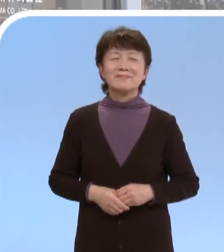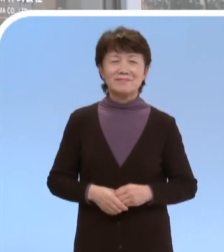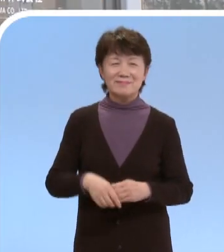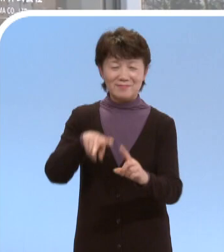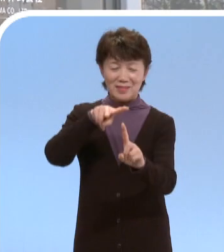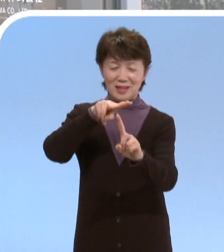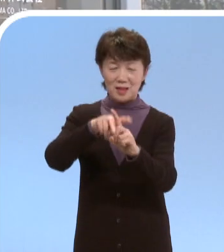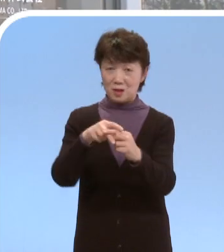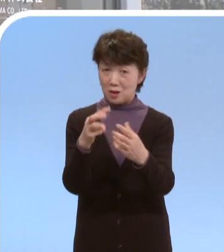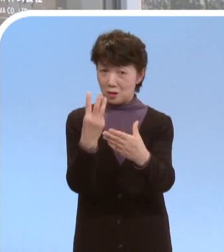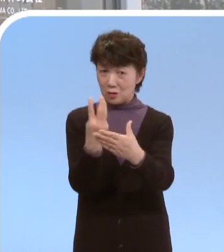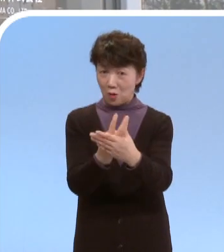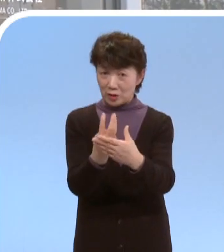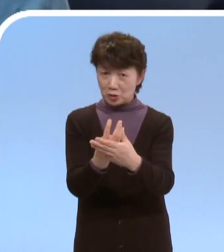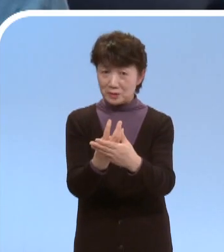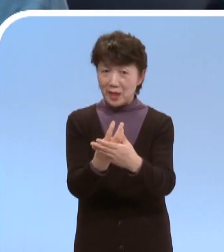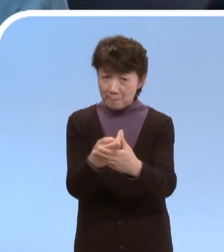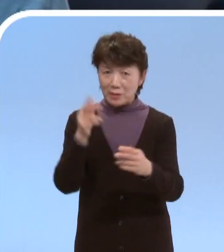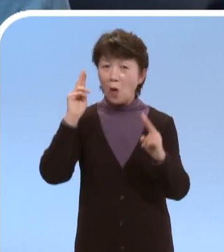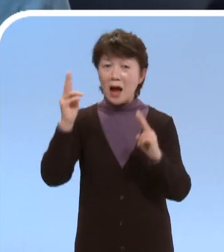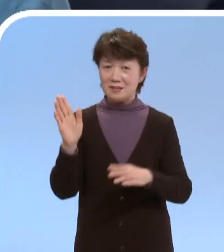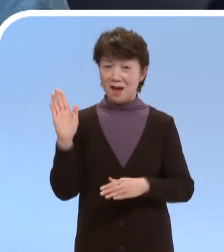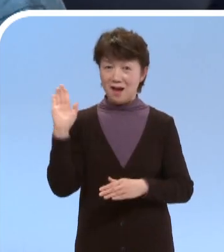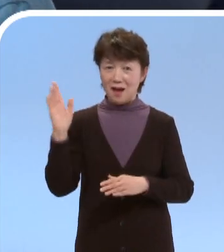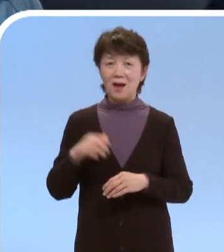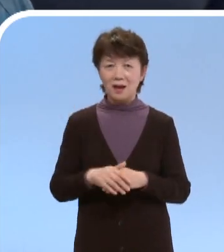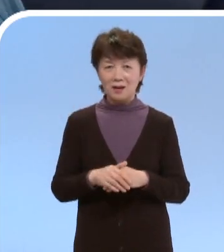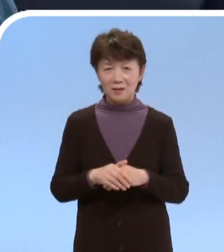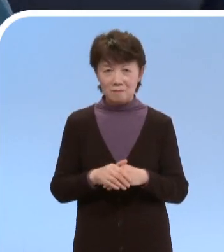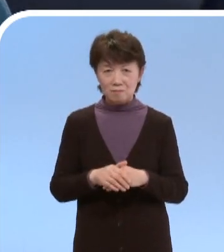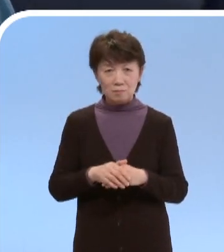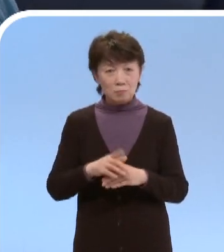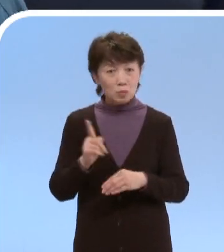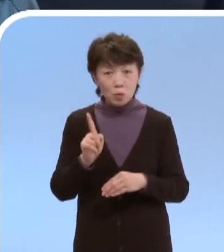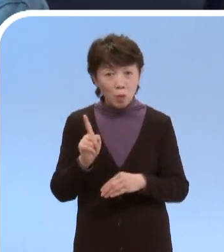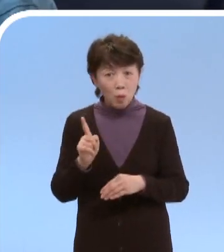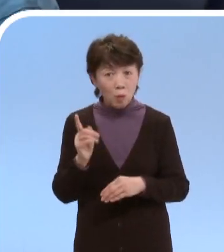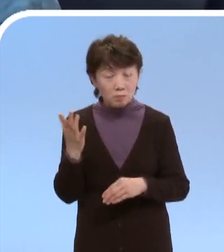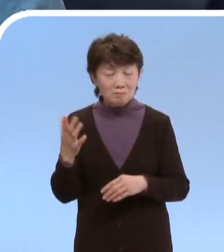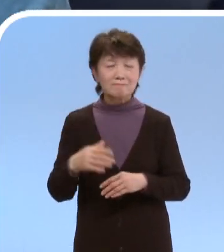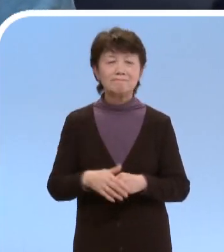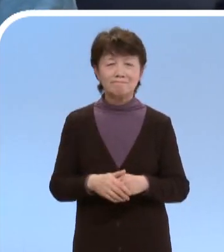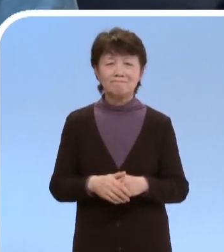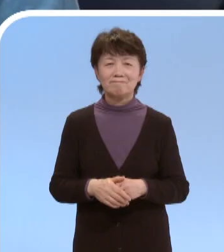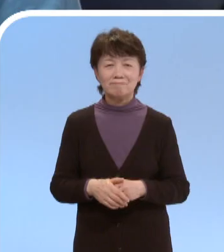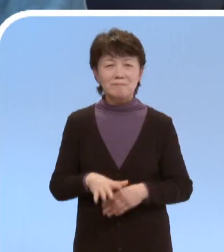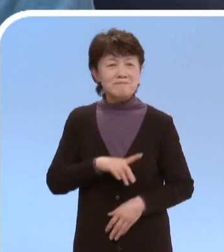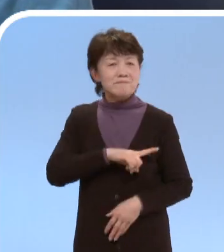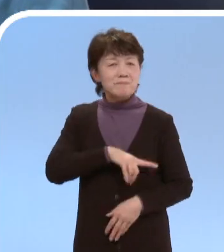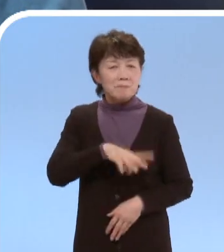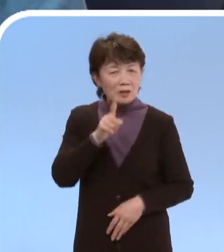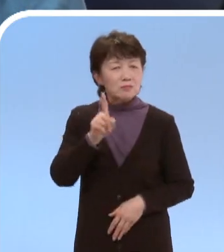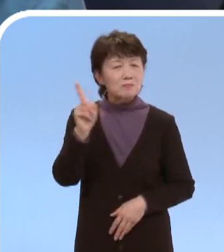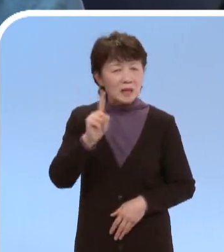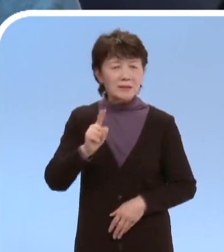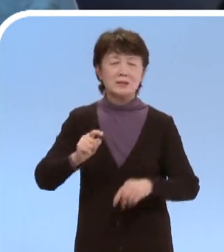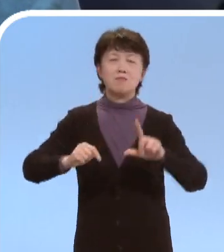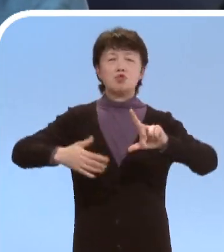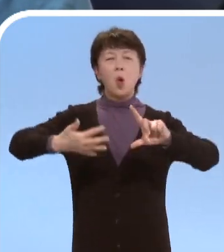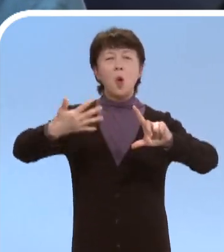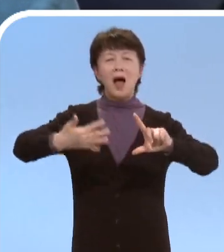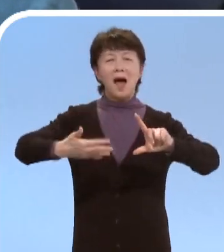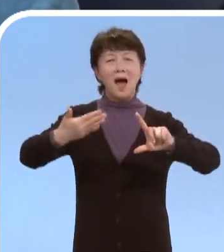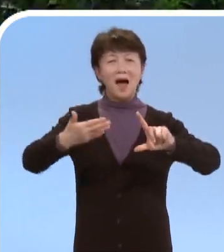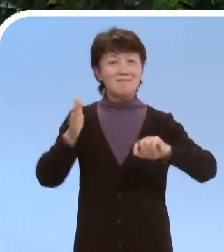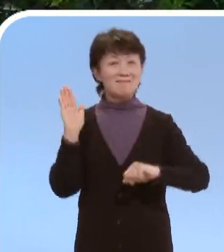ということで小泉聖馬へ。 実際どういうものか見せていただけますか？ はい、 はい、 動画の方を見ていただければと思います